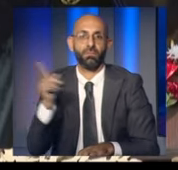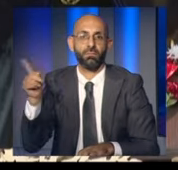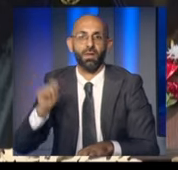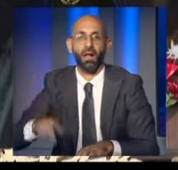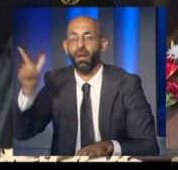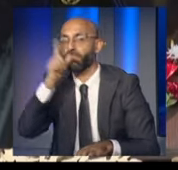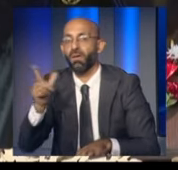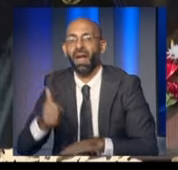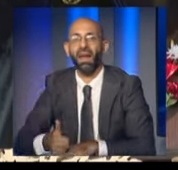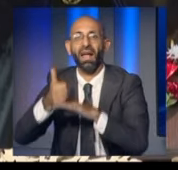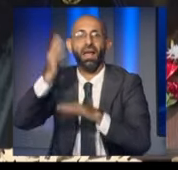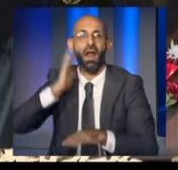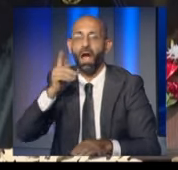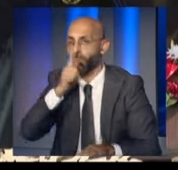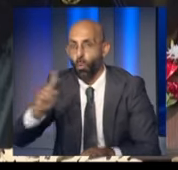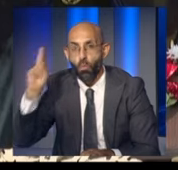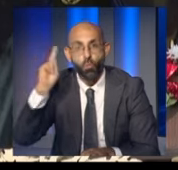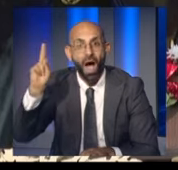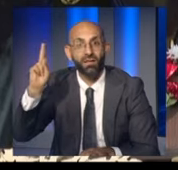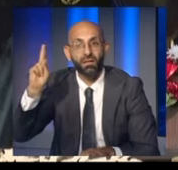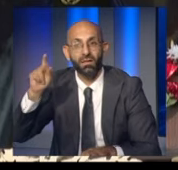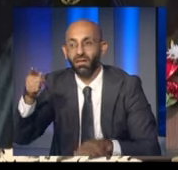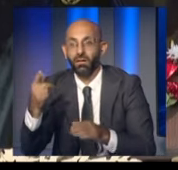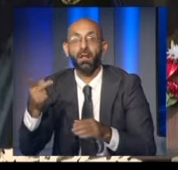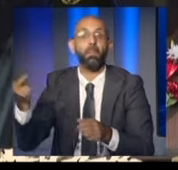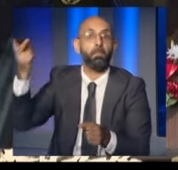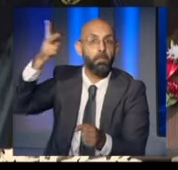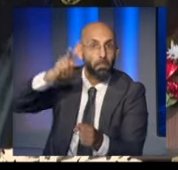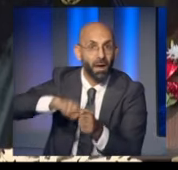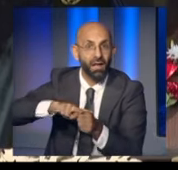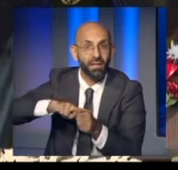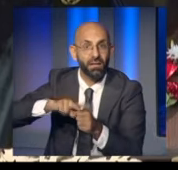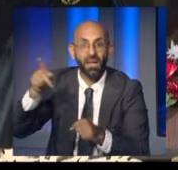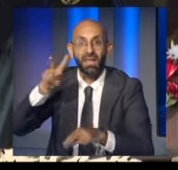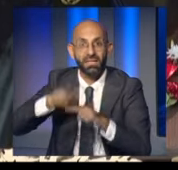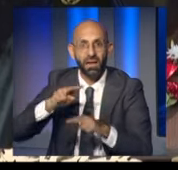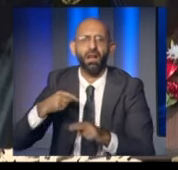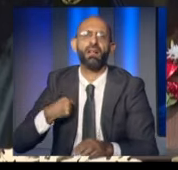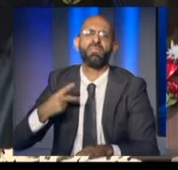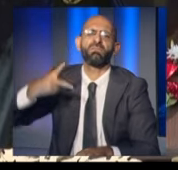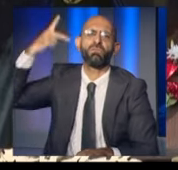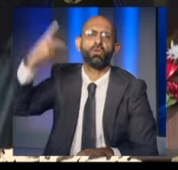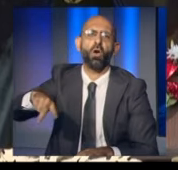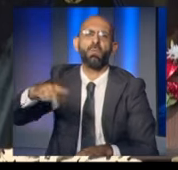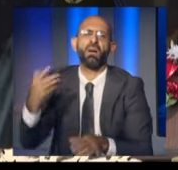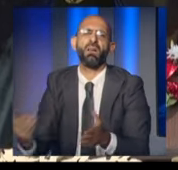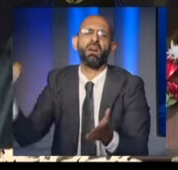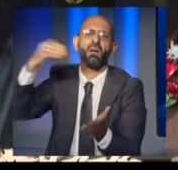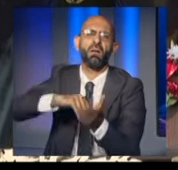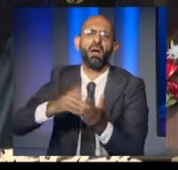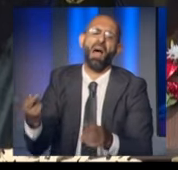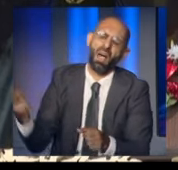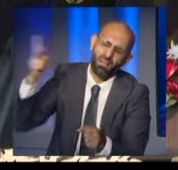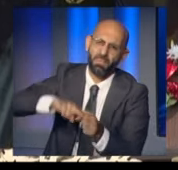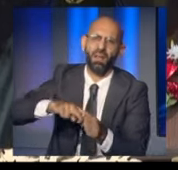من إيران في نيسان 2024، وتوعد حينها رئيسي إسرائيل بأن أي مغامرة جديدة ستقابل